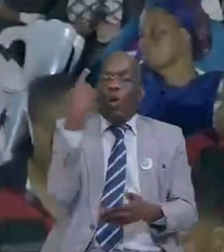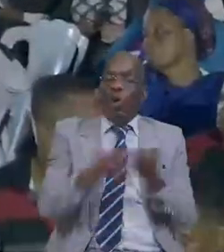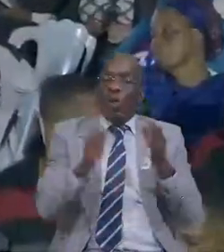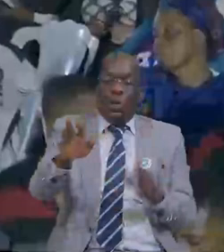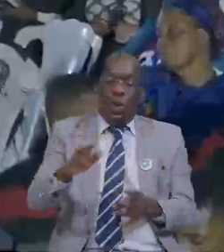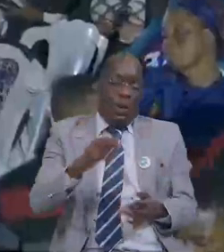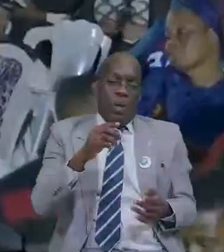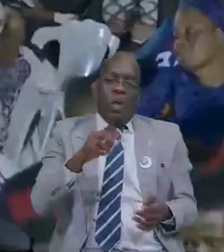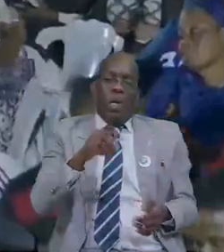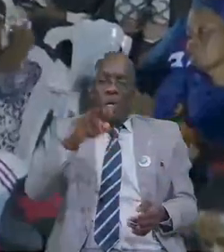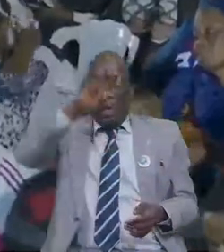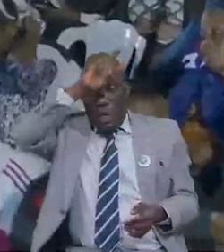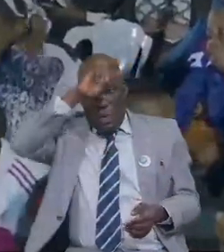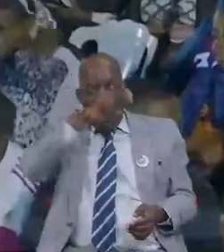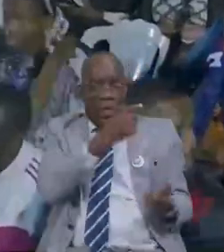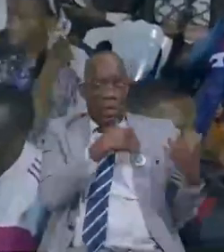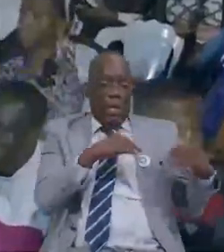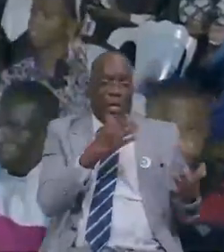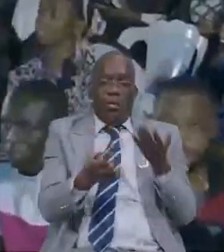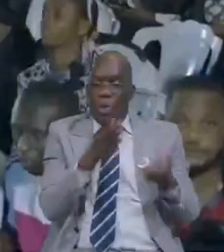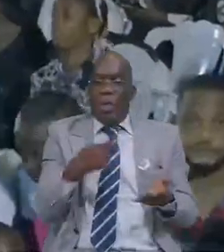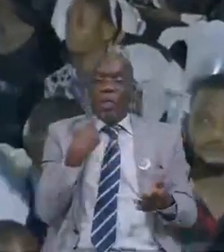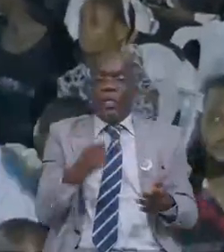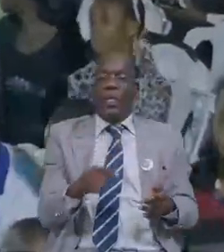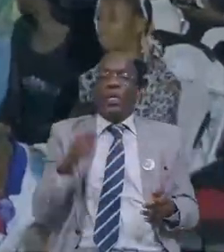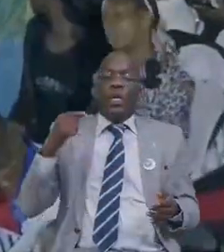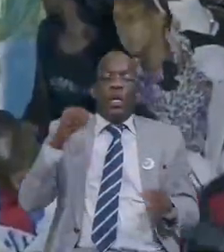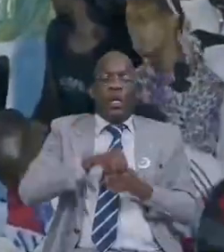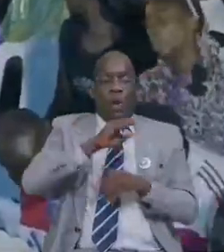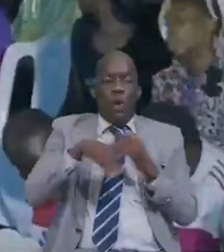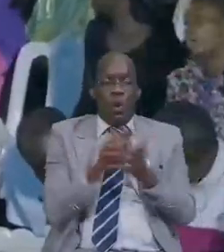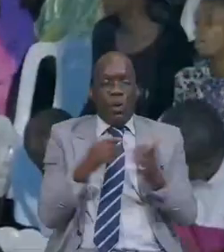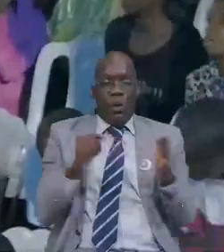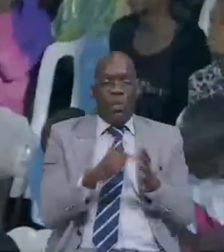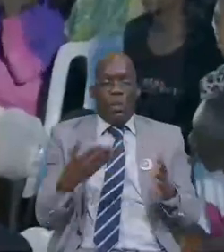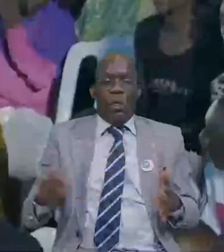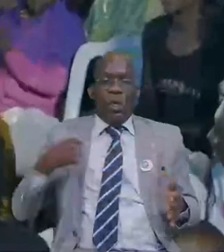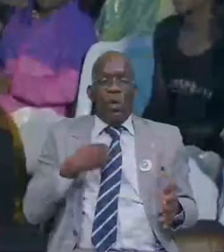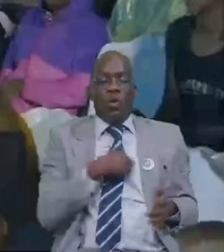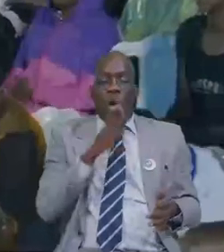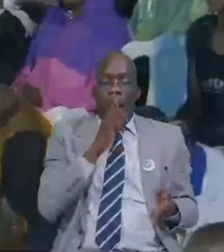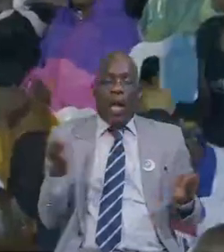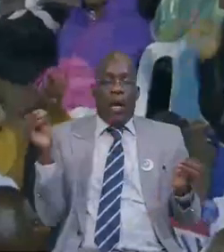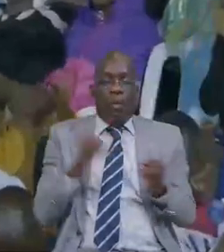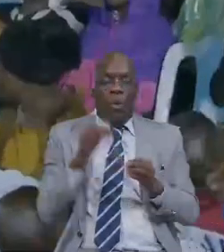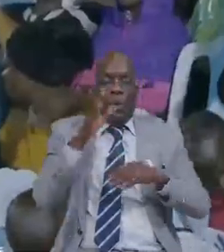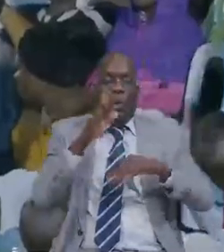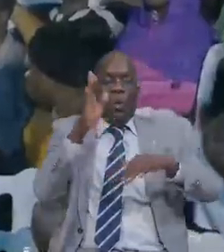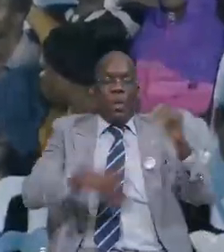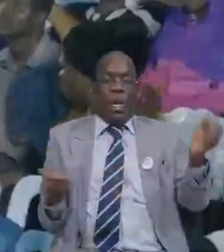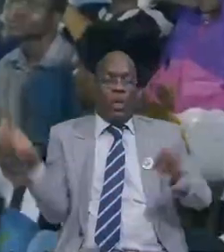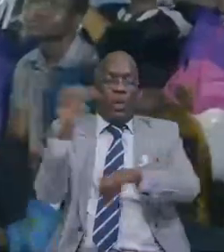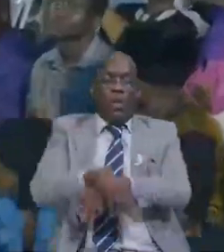innocent, ignorant peut dire, mais dans toutes ces choses, nous sommes plus que vainqueurs par celui qui nous a